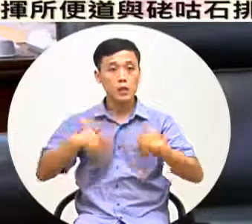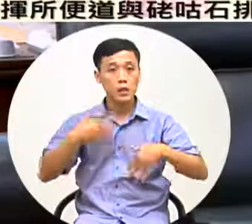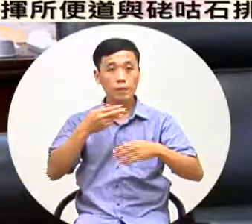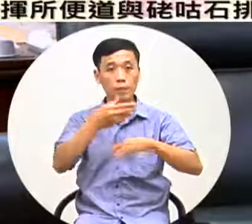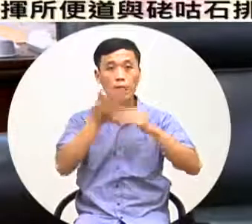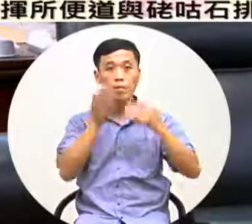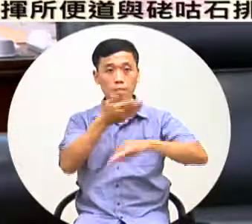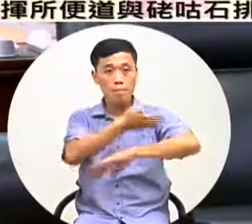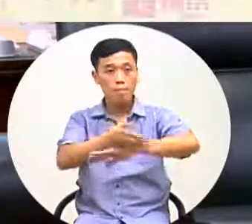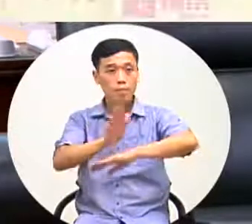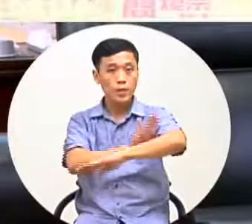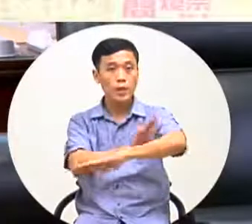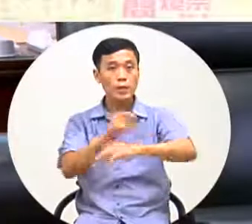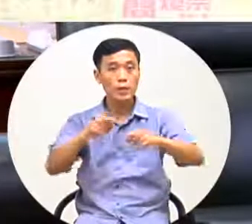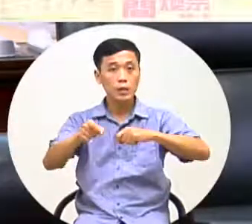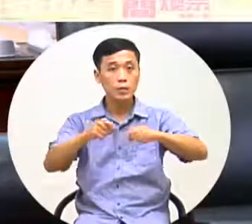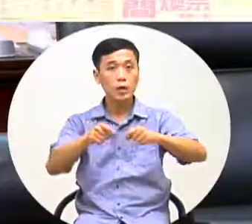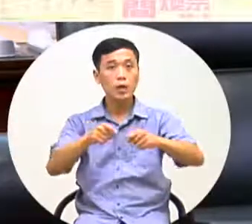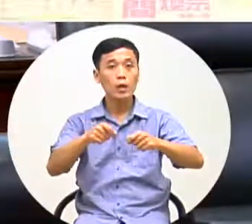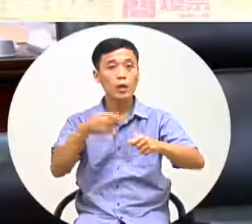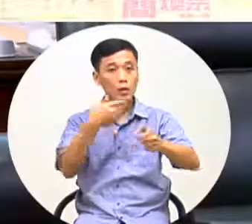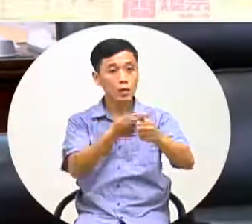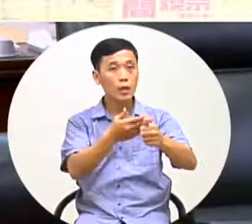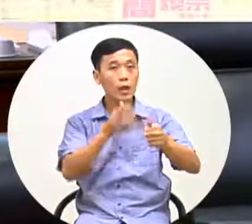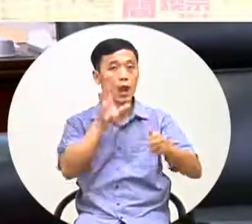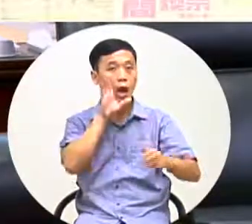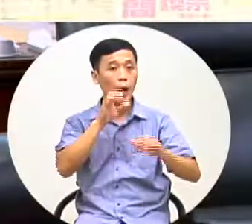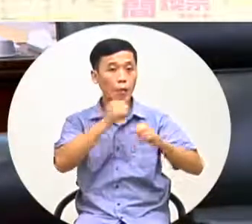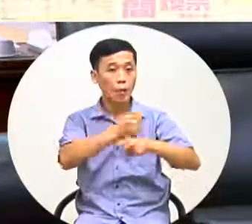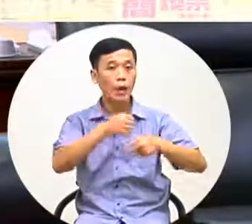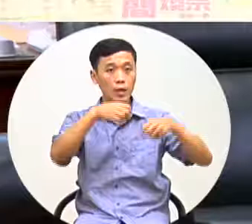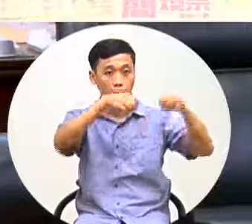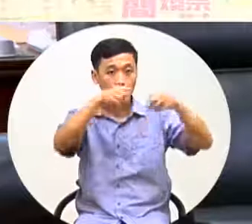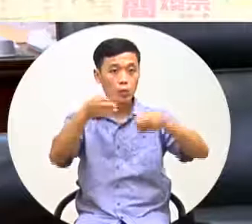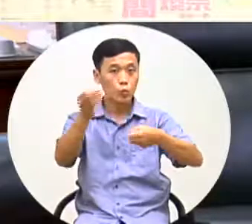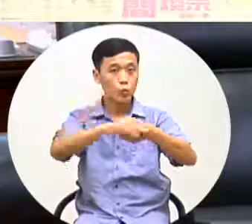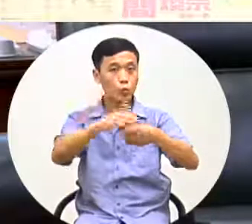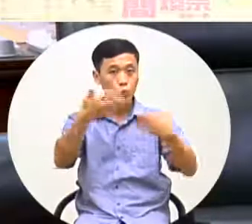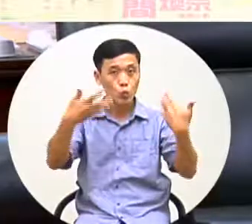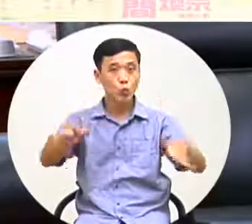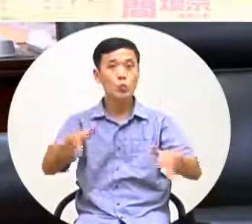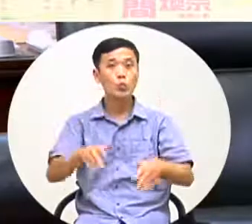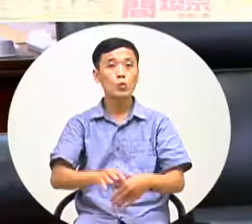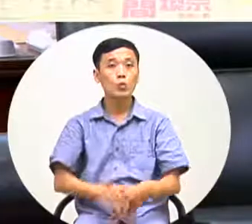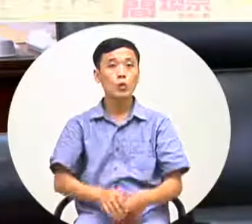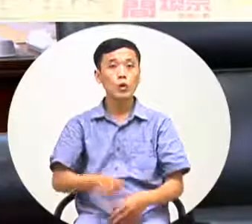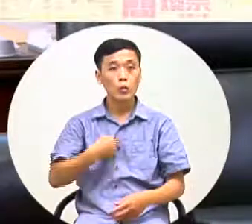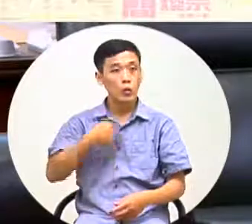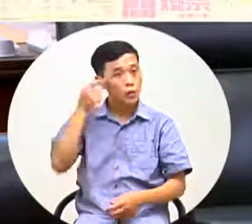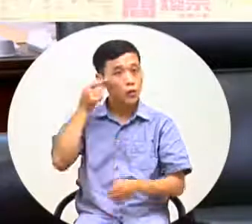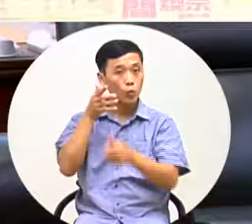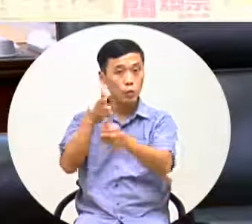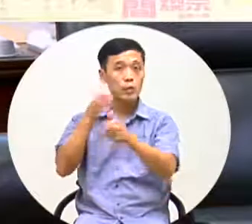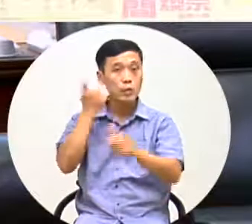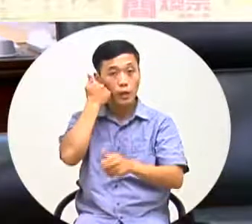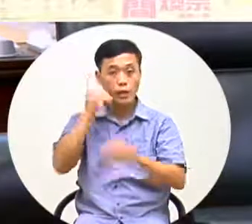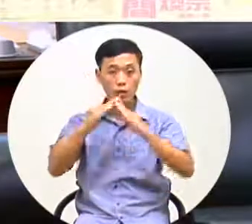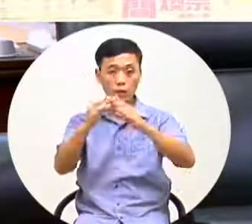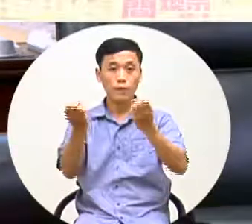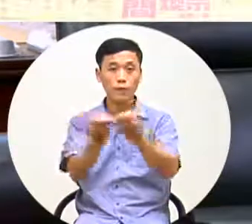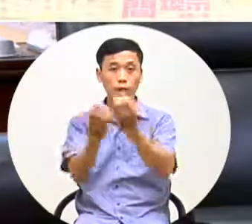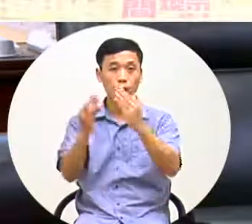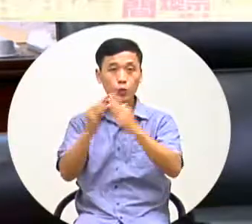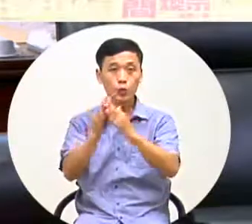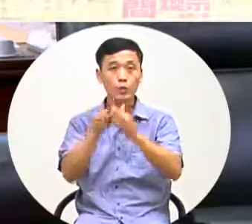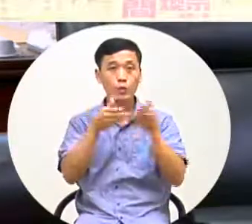那么多的补助，好，所以接下来我要请教一下都发局，就是说水稻的遗迹我们该如何